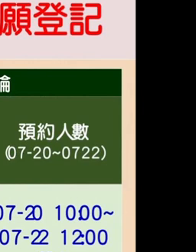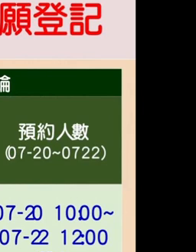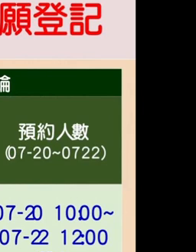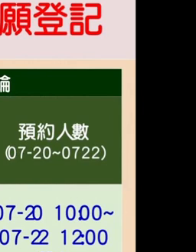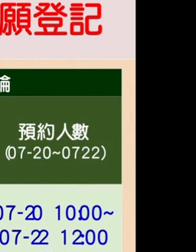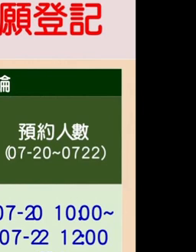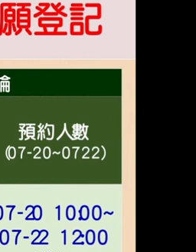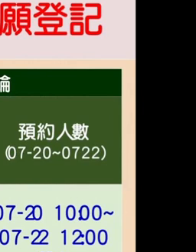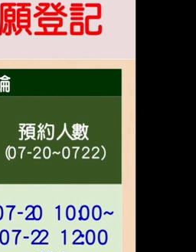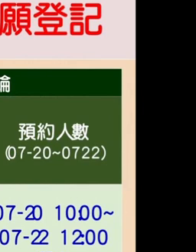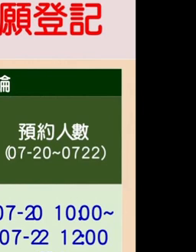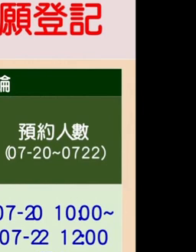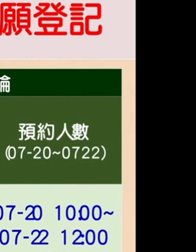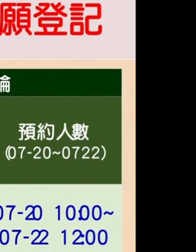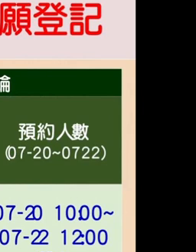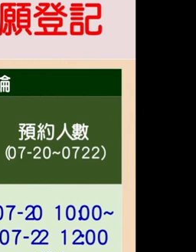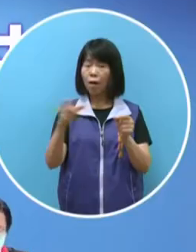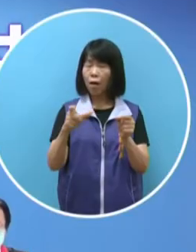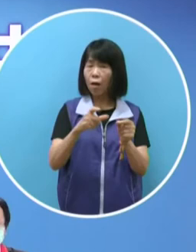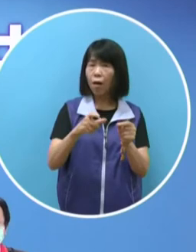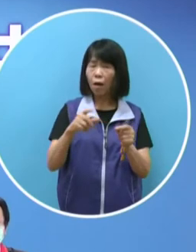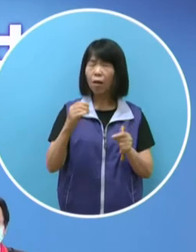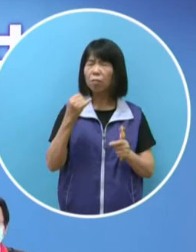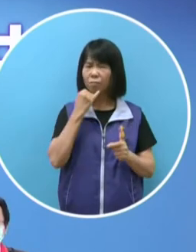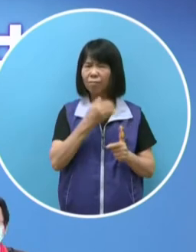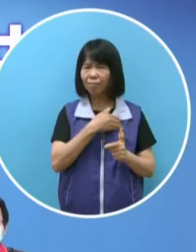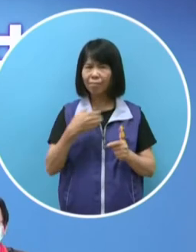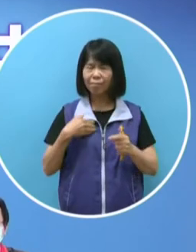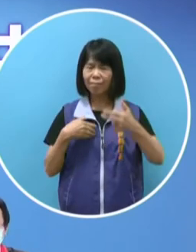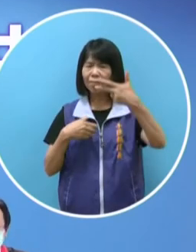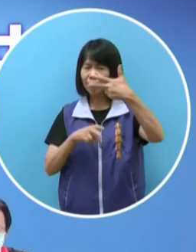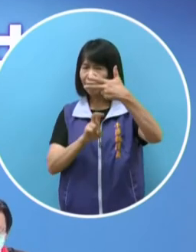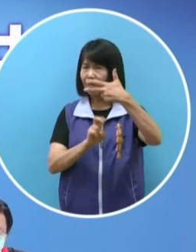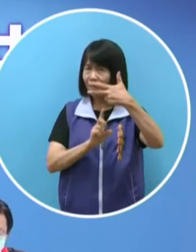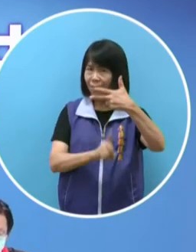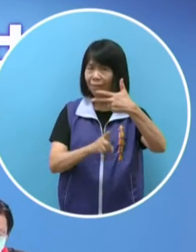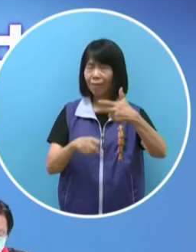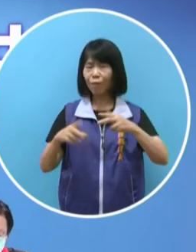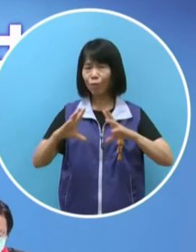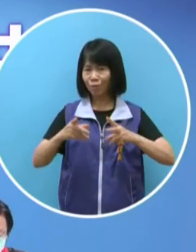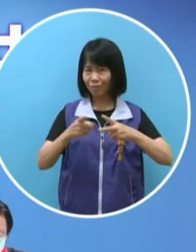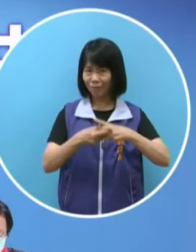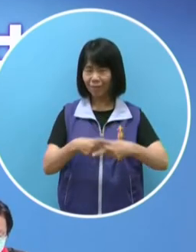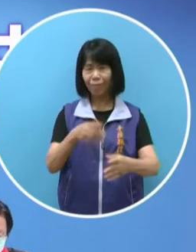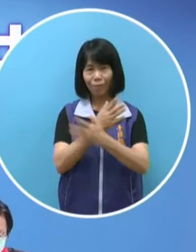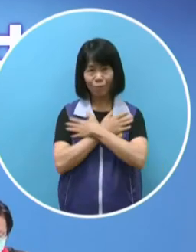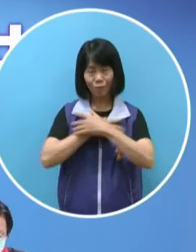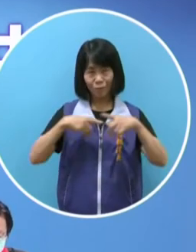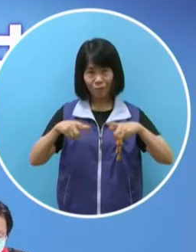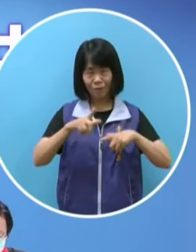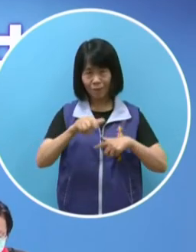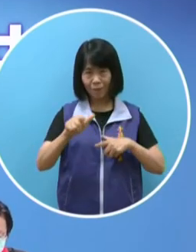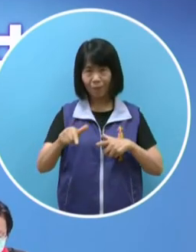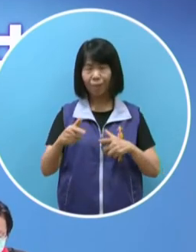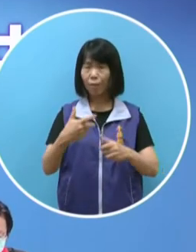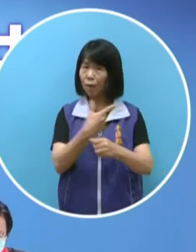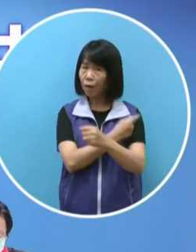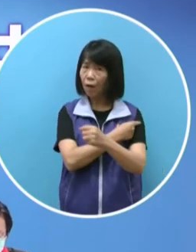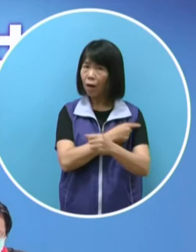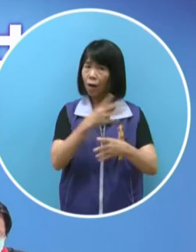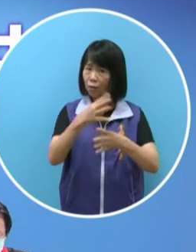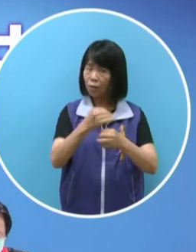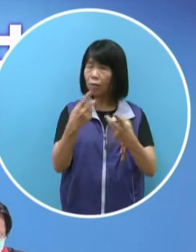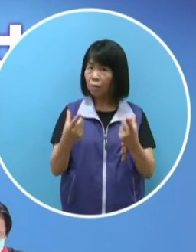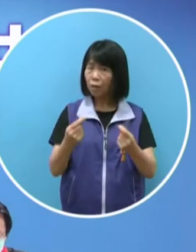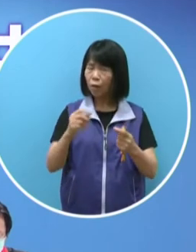87511人完成意愿登记。也呼吁还没有进行预约施打疫苗的民众能够上网预约，让花莲的疫